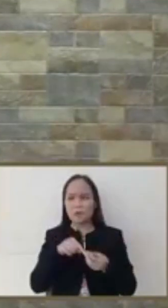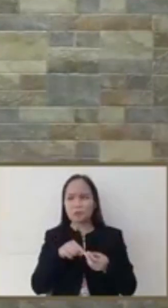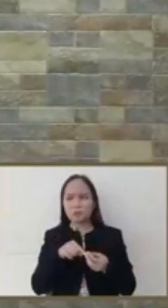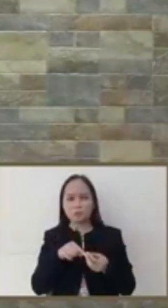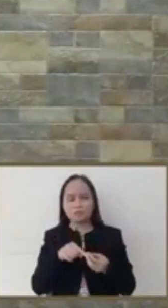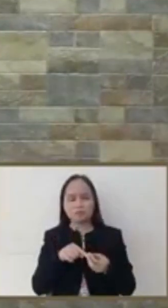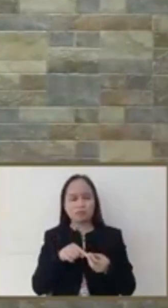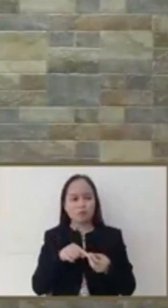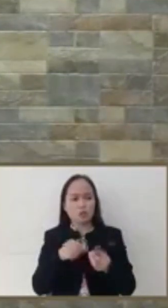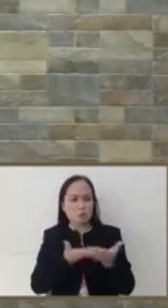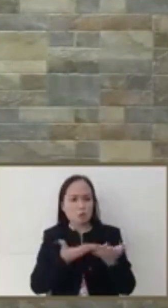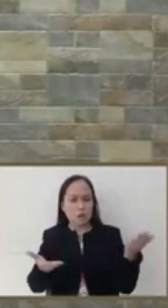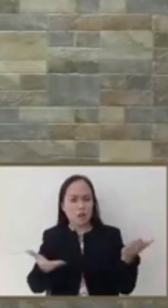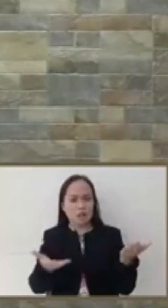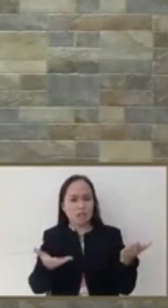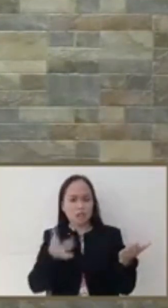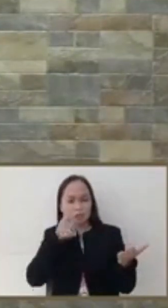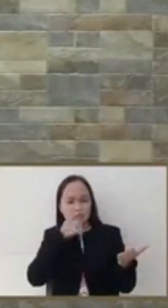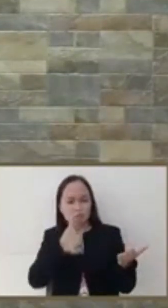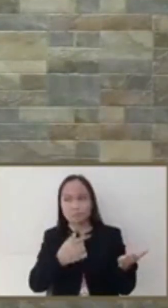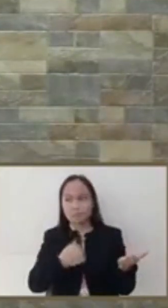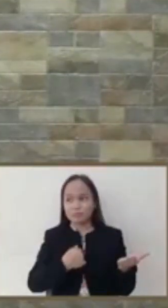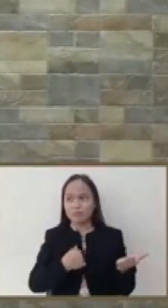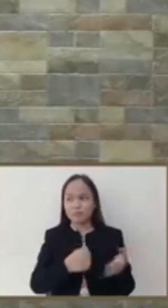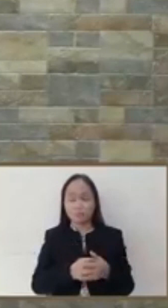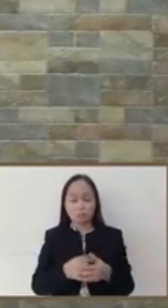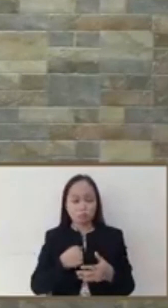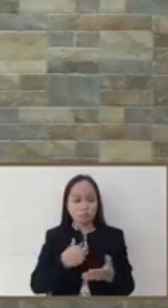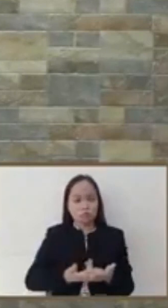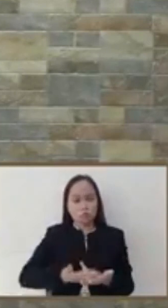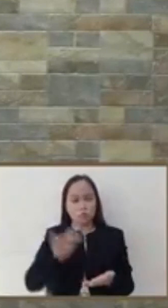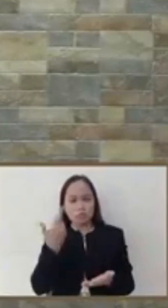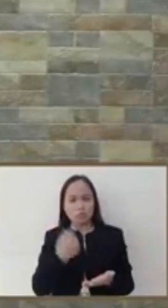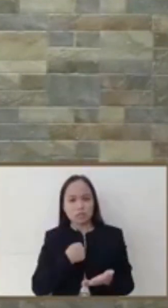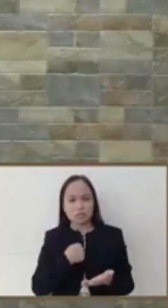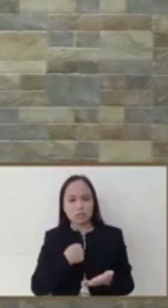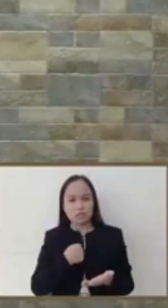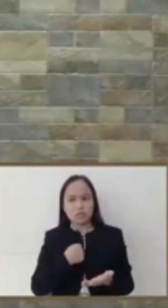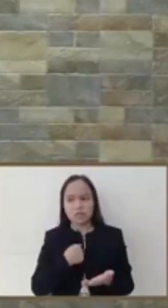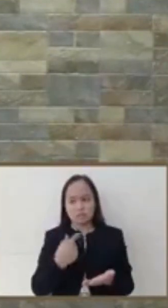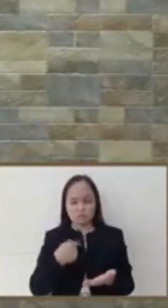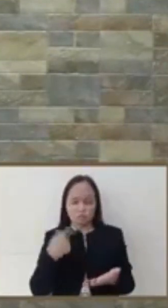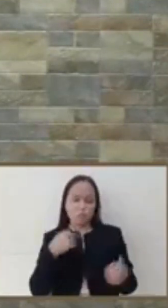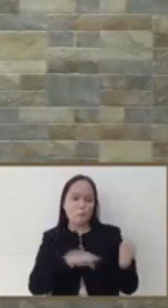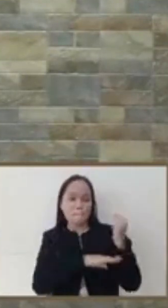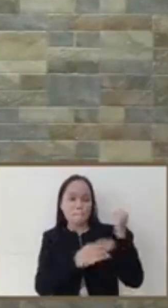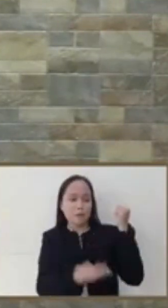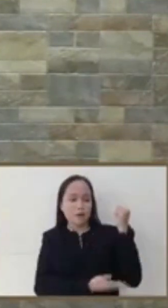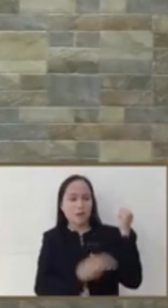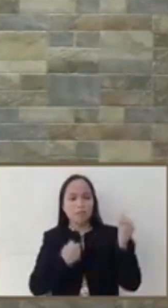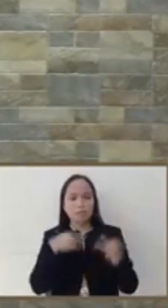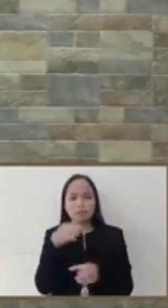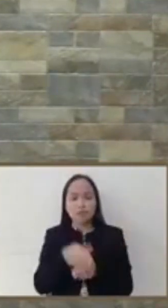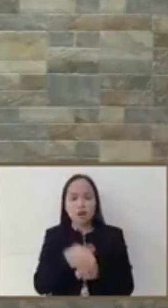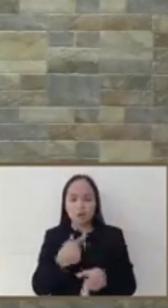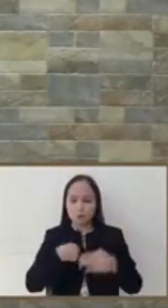para sabihin na, eto, may kayamanan ako, meron akong ganitong bag, meron akong ganitong sasakyan, meron akong